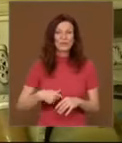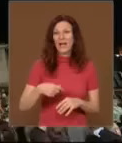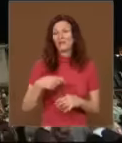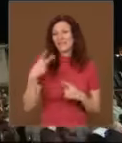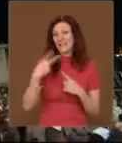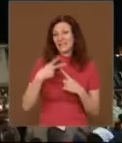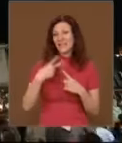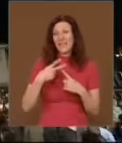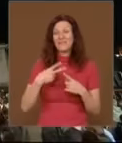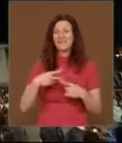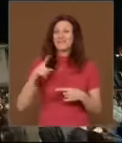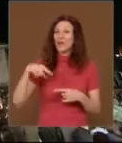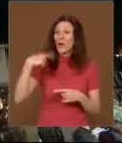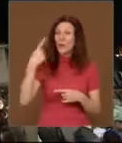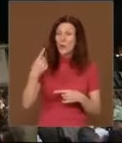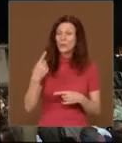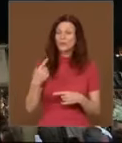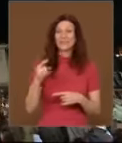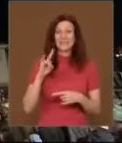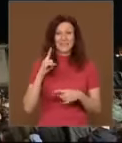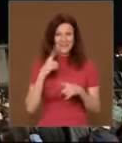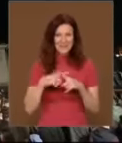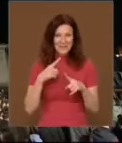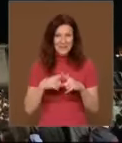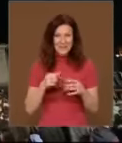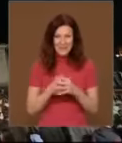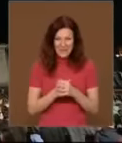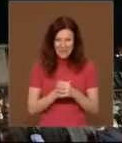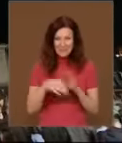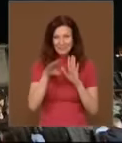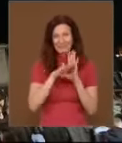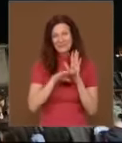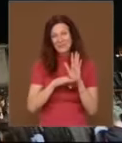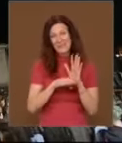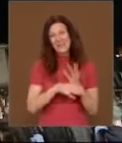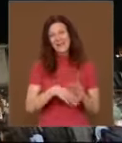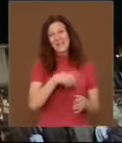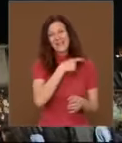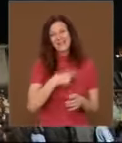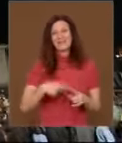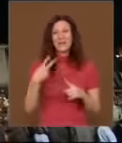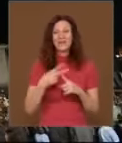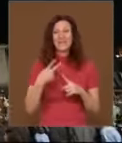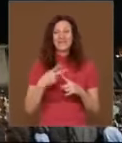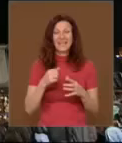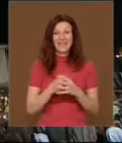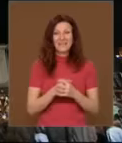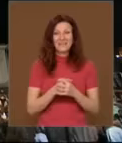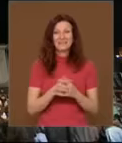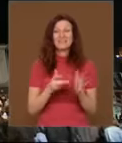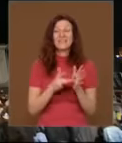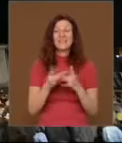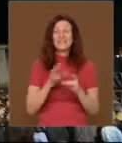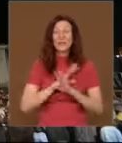празничното възкресно богослужение и с програмата на Българската национална телевизия.